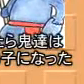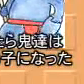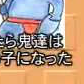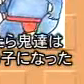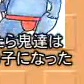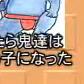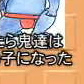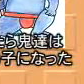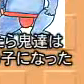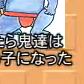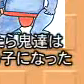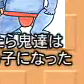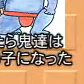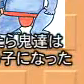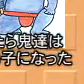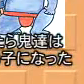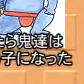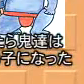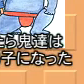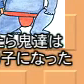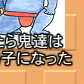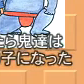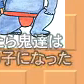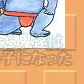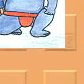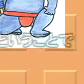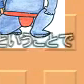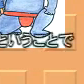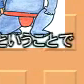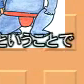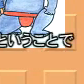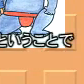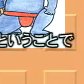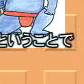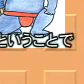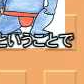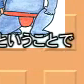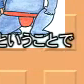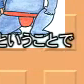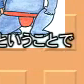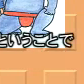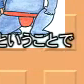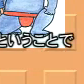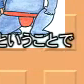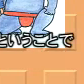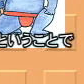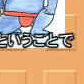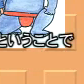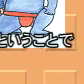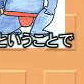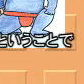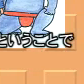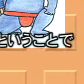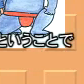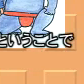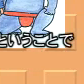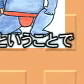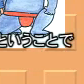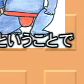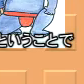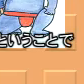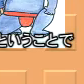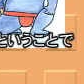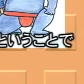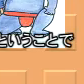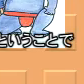て、行者さんのお弟子になったと。そして、仏の弟子になるんだからということで